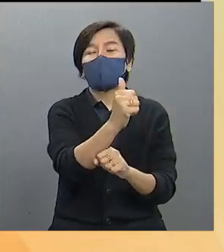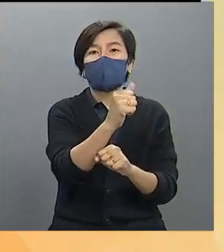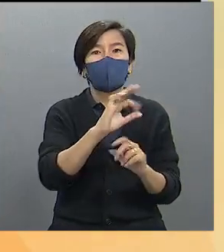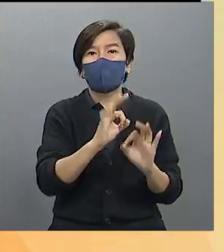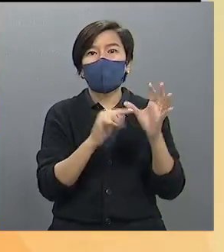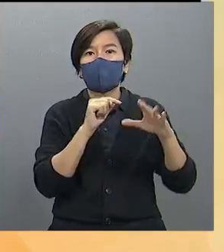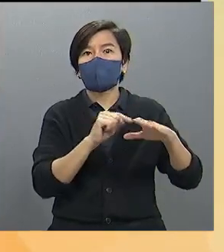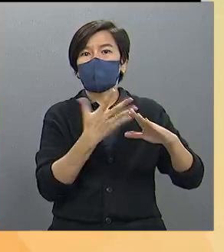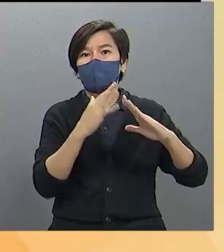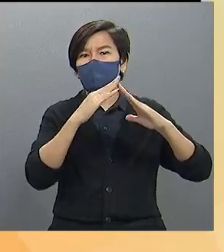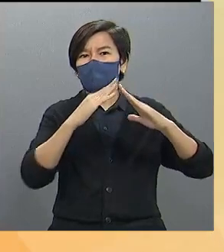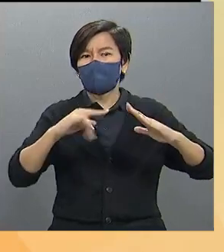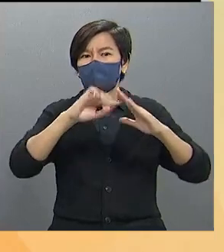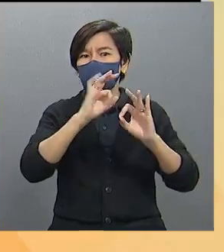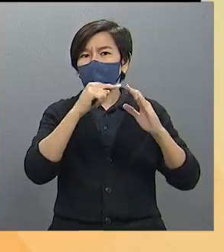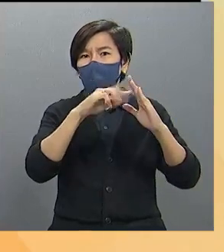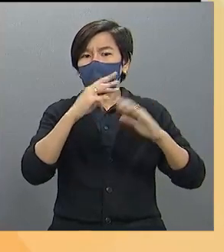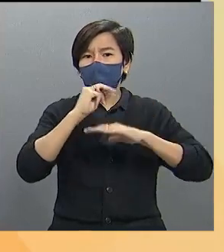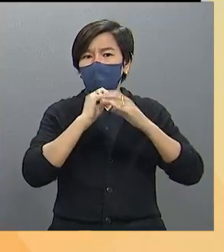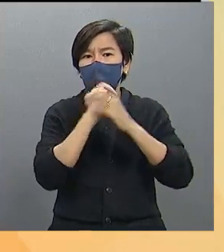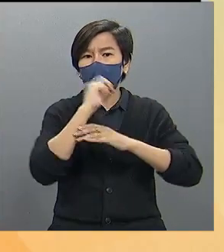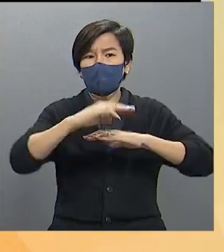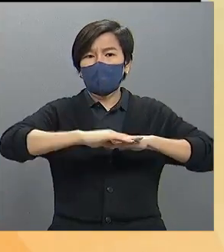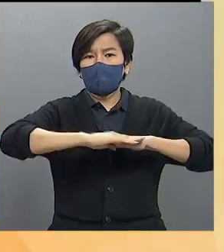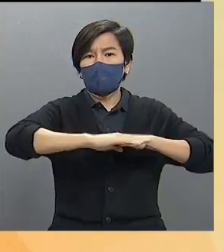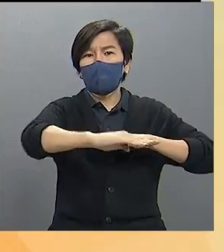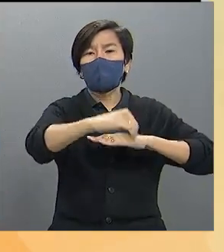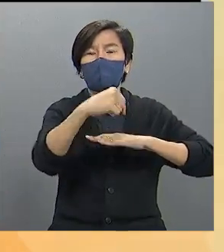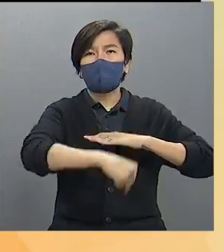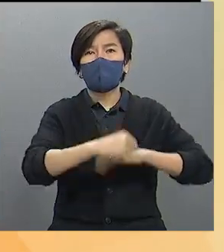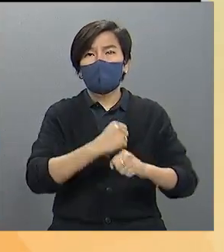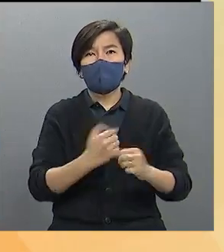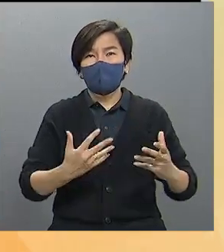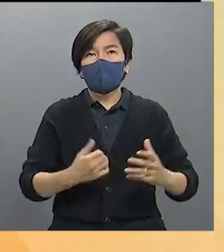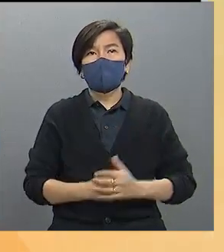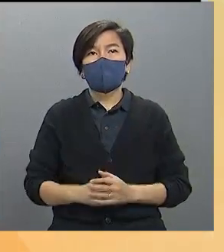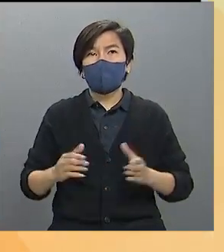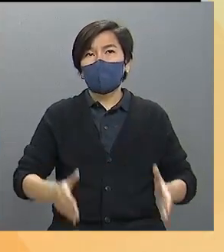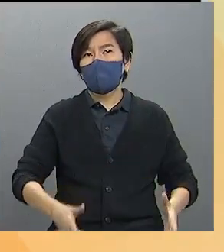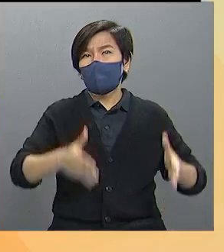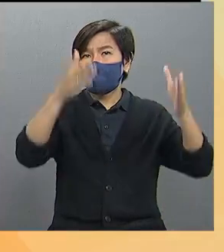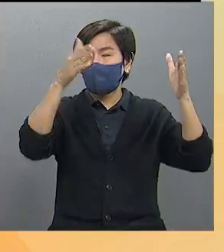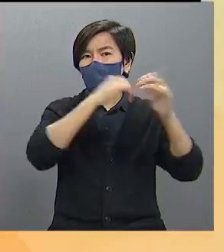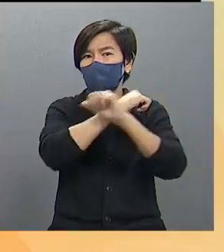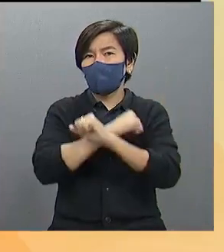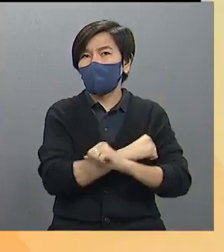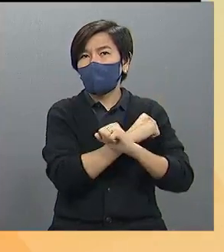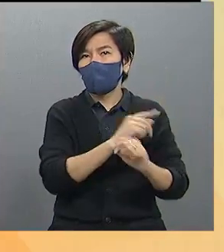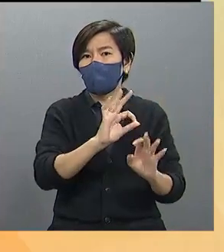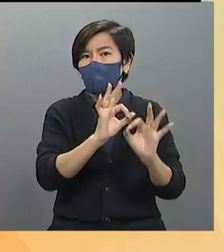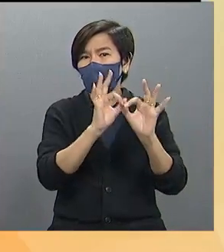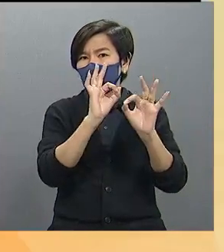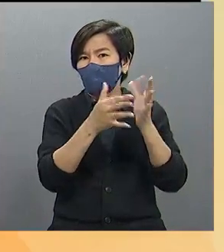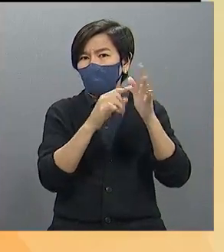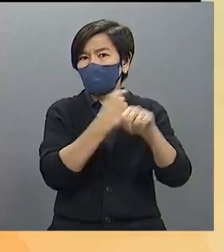โงสรางลองโงสรหลักโยอาคารสูงยัไกต้อง 3 ชั่วโงเพื่อให้หนวงเวลาให้ทันแต่โครงสร้าง